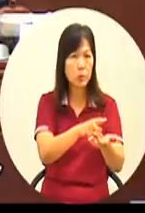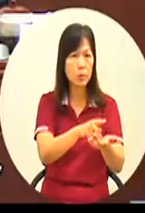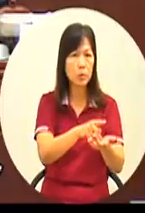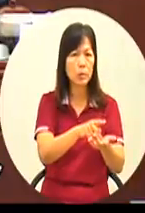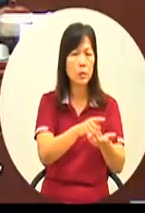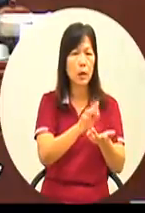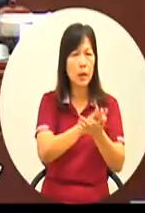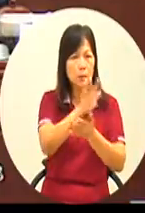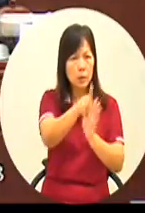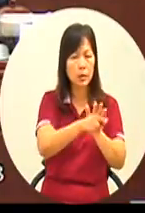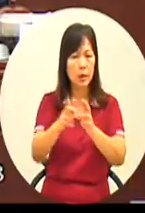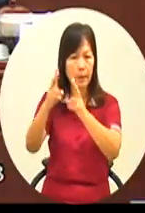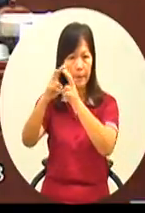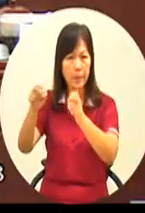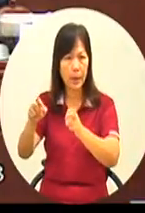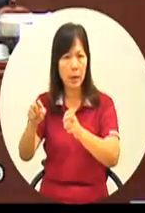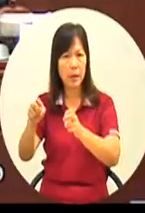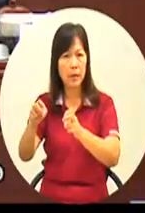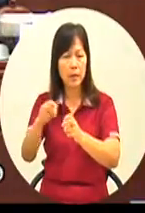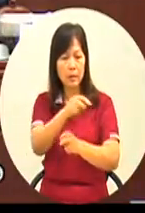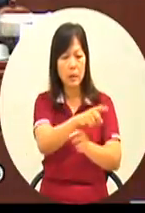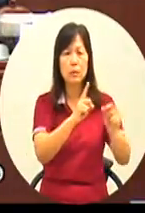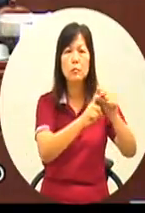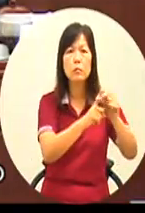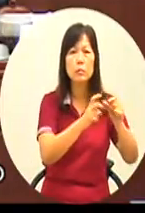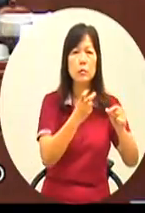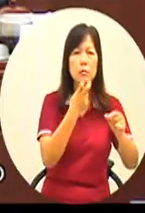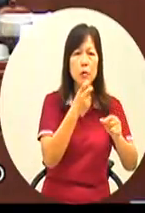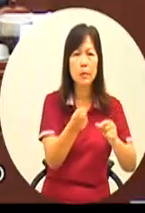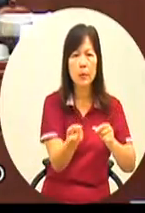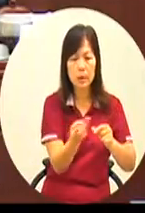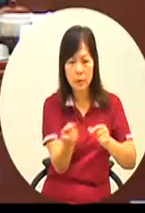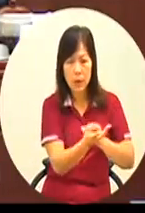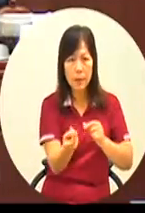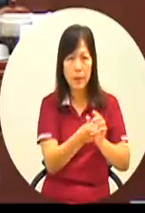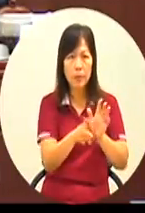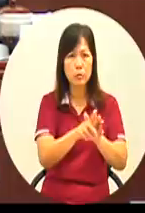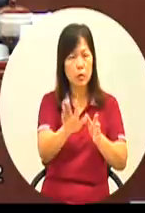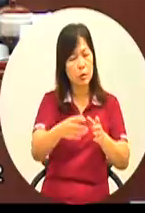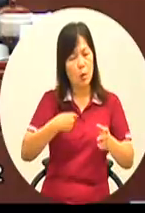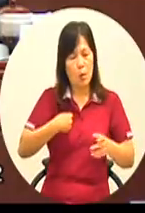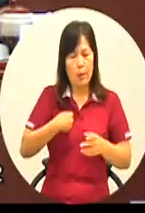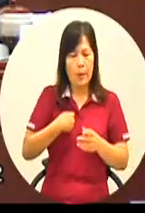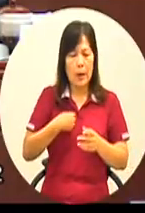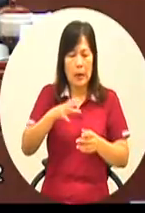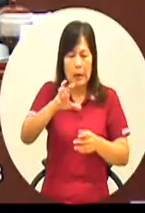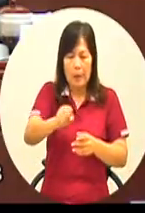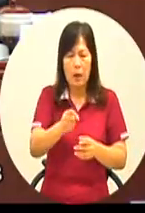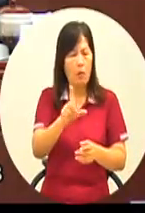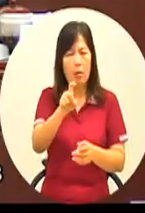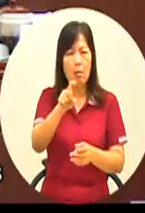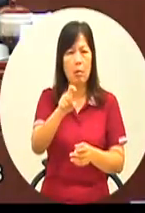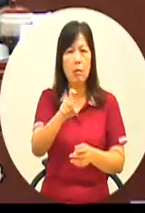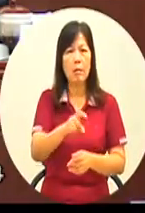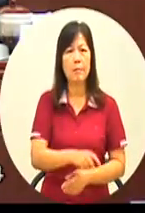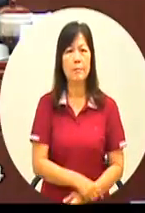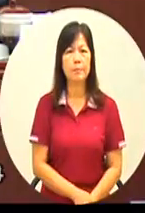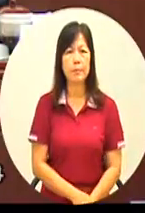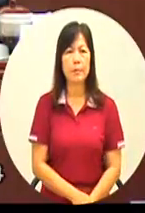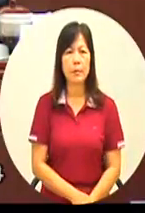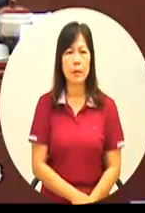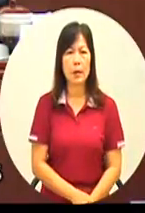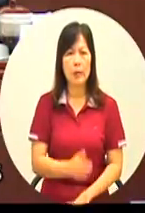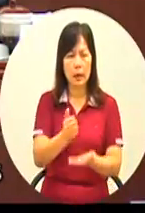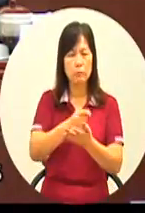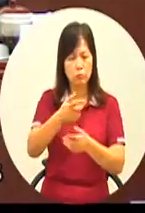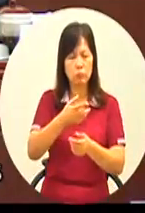未来那个庙方跟中央的国有财政署那么关系比较不是我们能够掌握的，啊，所以这个部分还要请议